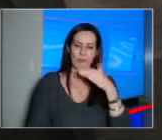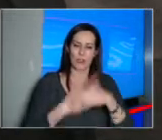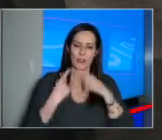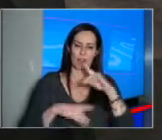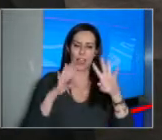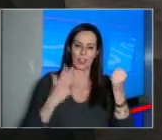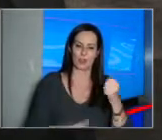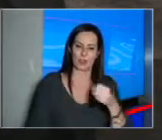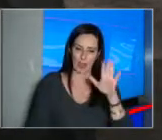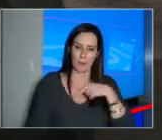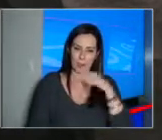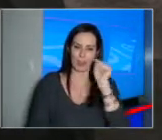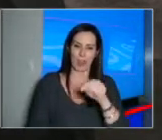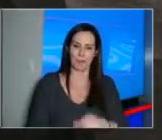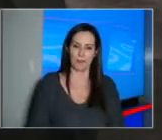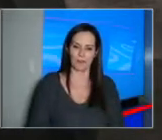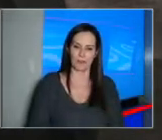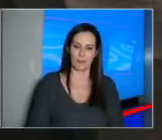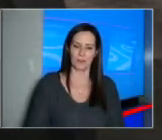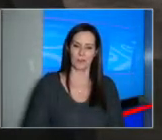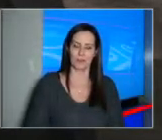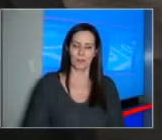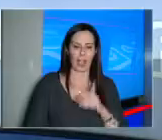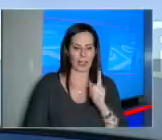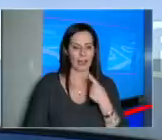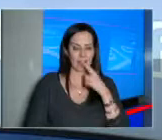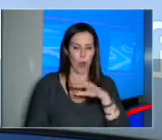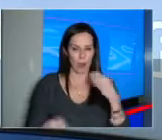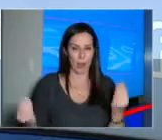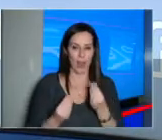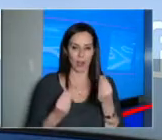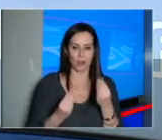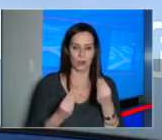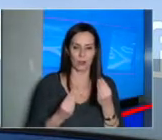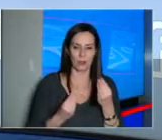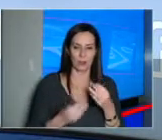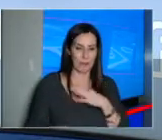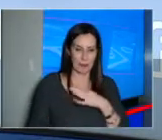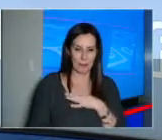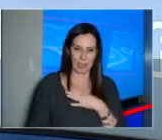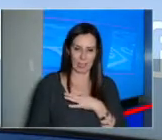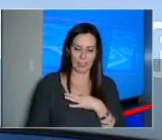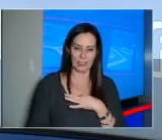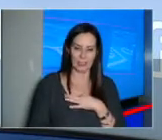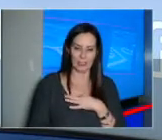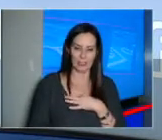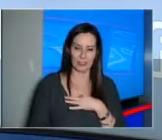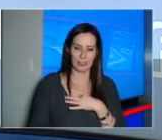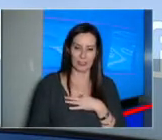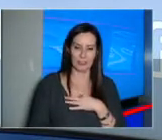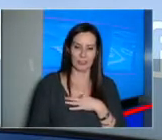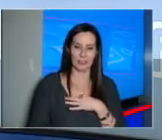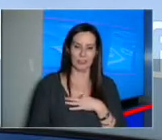ה-90. אני גם הייתי שם. עכשיו, אני חייבת להגיד לך עוד משהו שמבחינתי, סתם אני